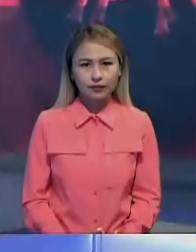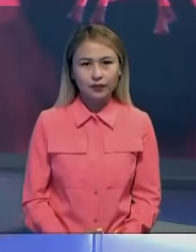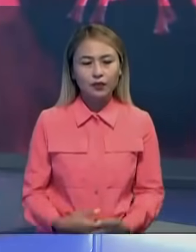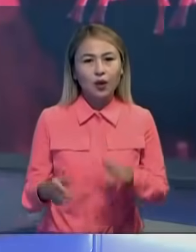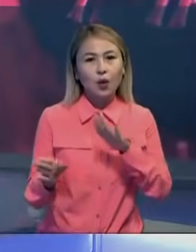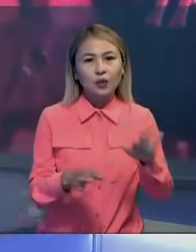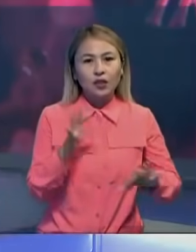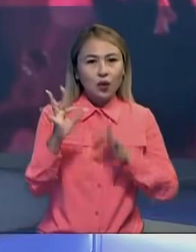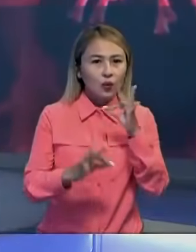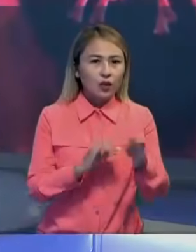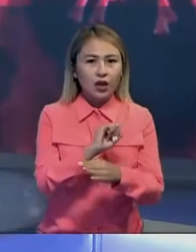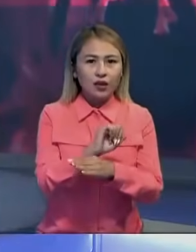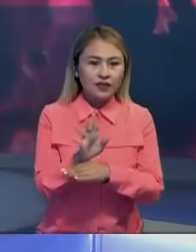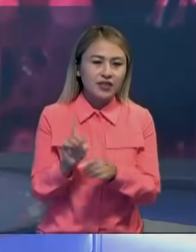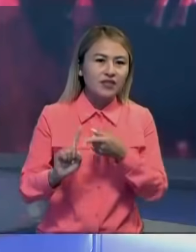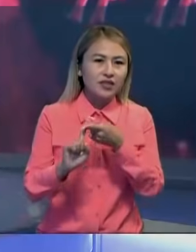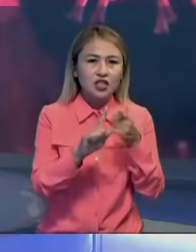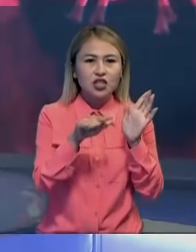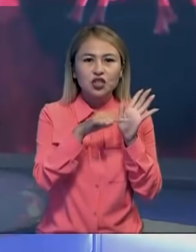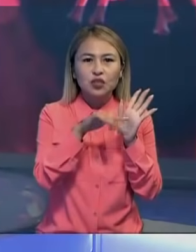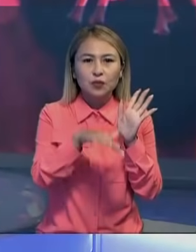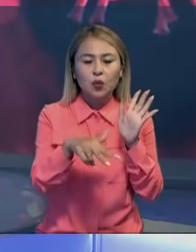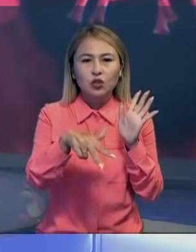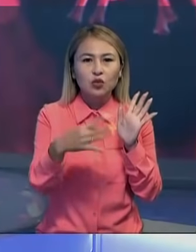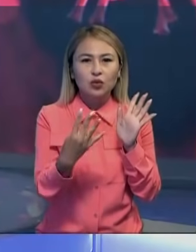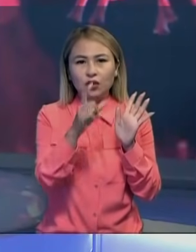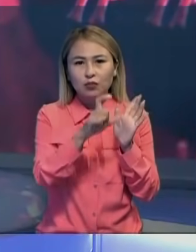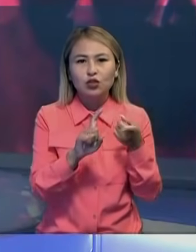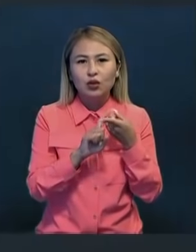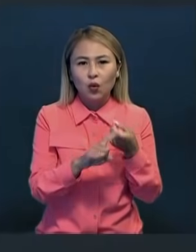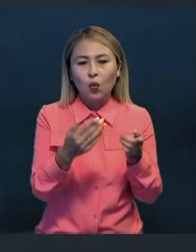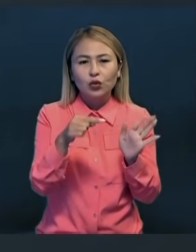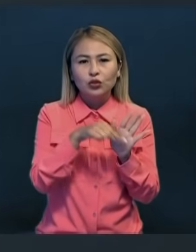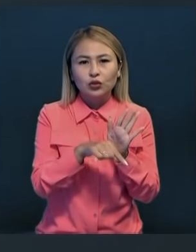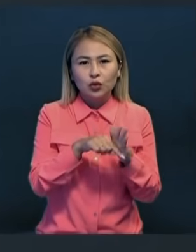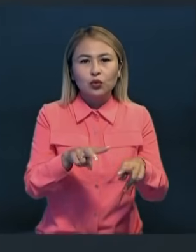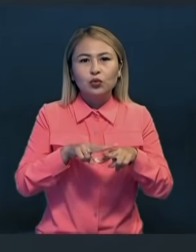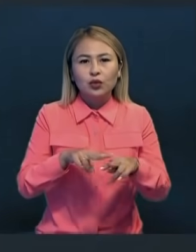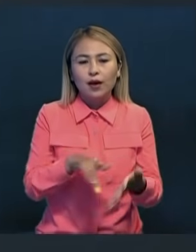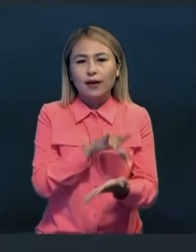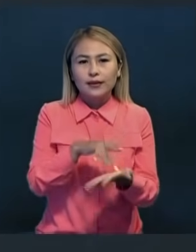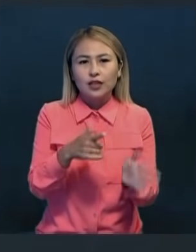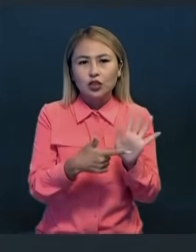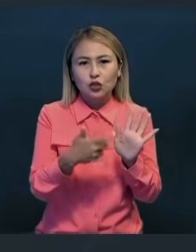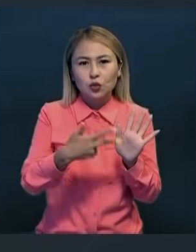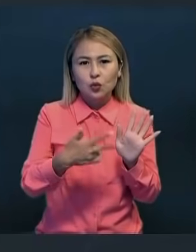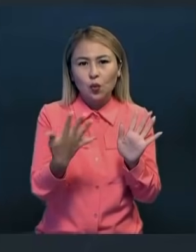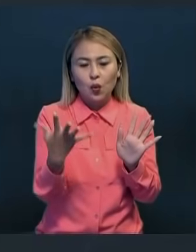Ал өткен тәулікті елде коронавирус инфекциясын 7034 адам жұқтырған. Оның ішінде Нұр-Сұлтан